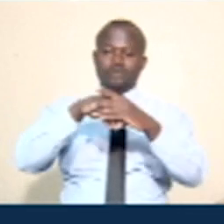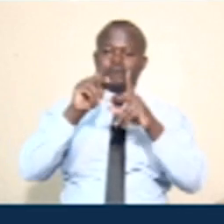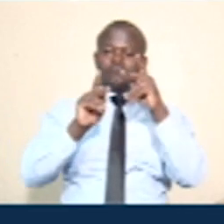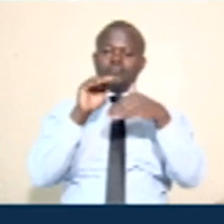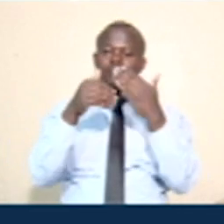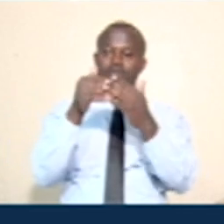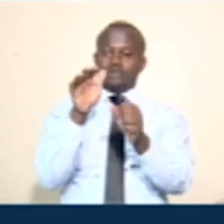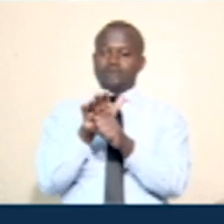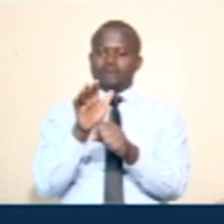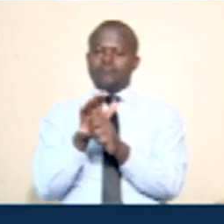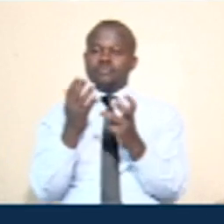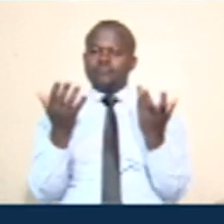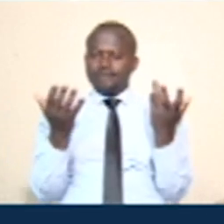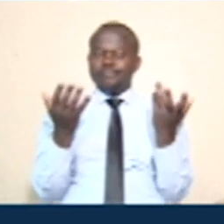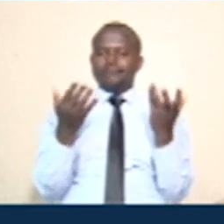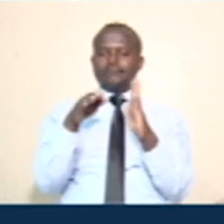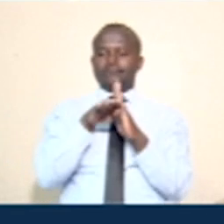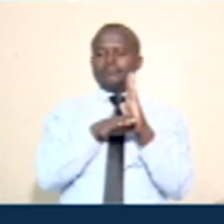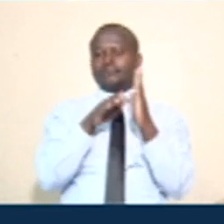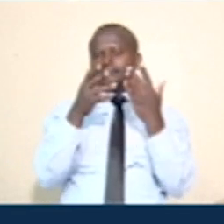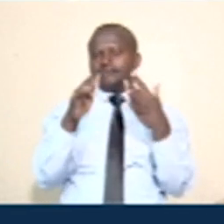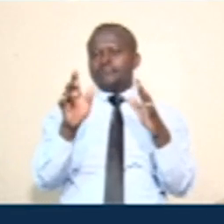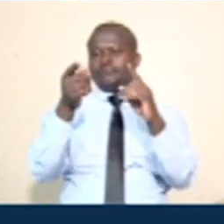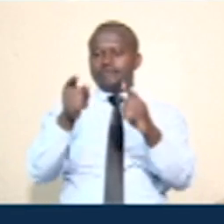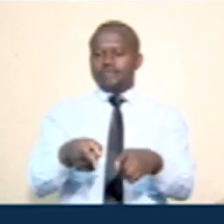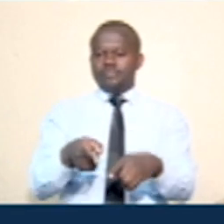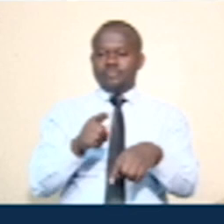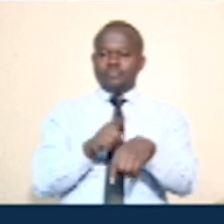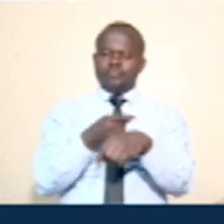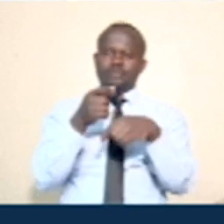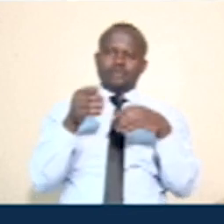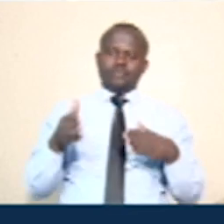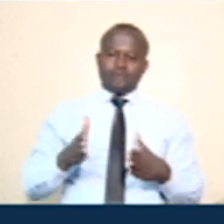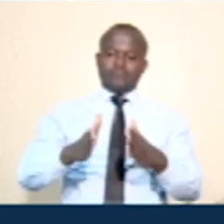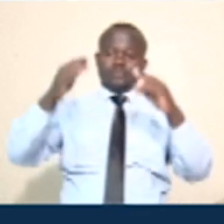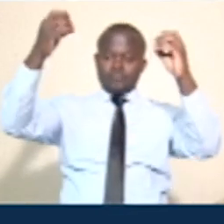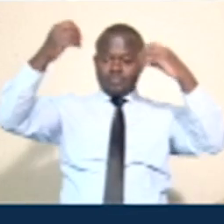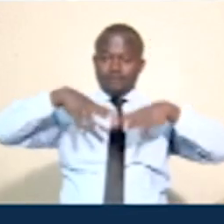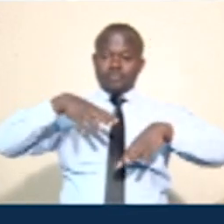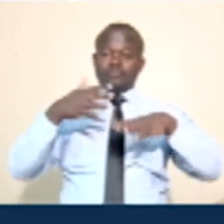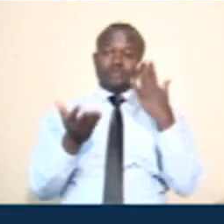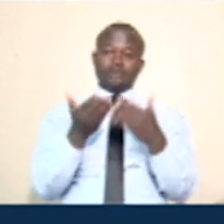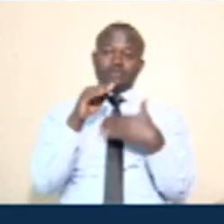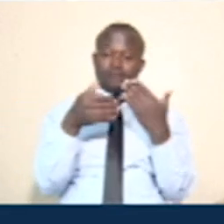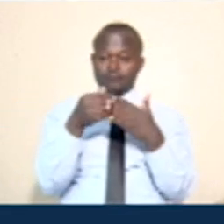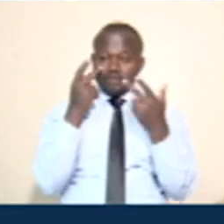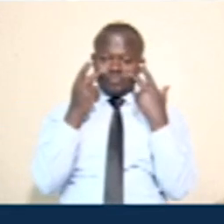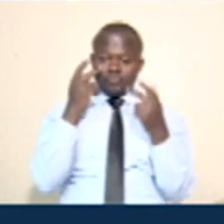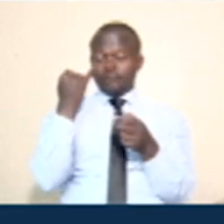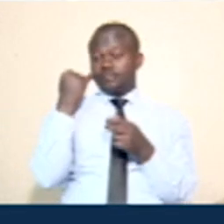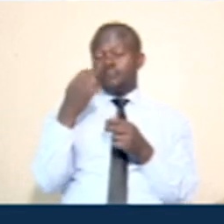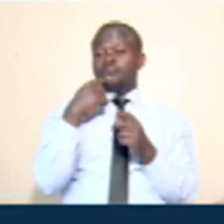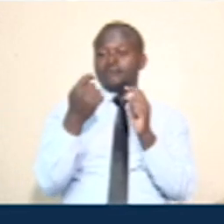baturage ni gahunda aho ngaho yageze ryari gucanaho ku mihanda wenda ngo turebe niba